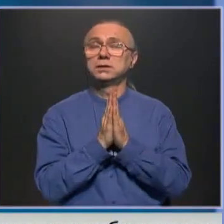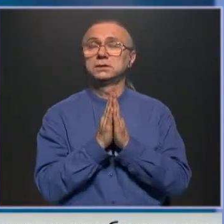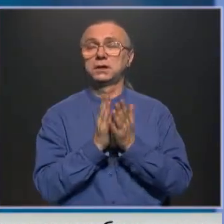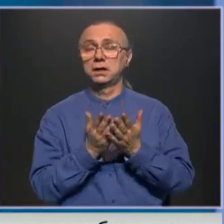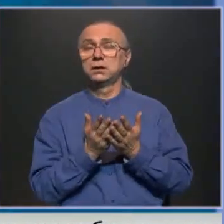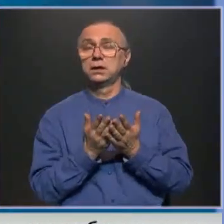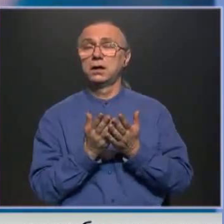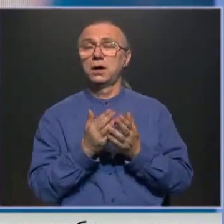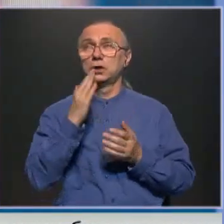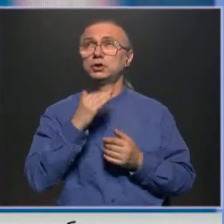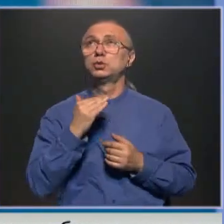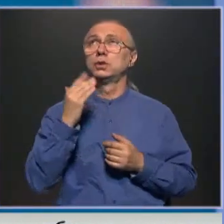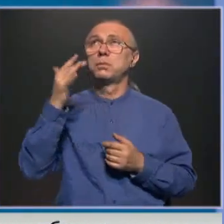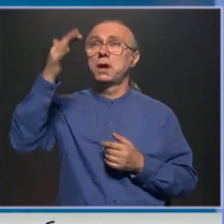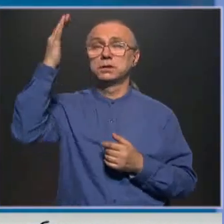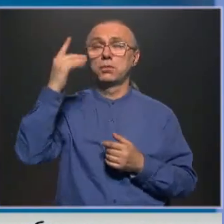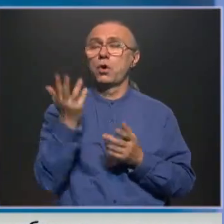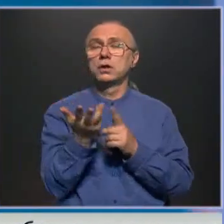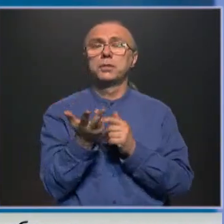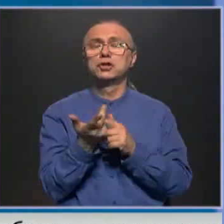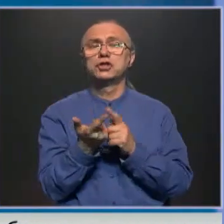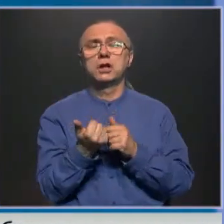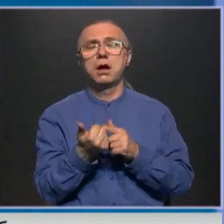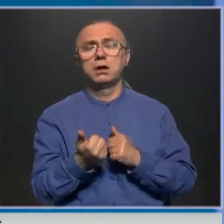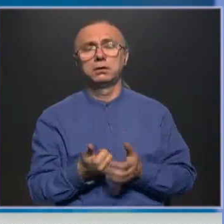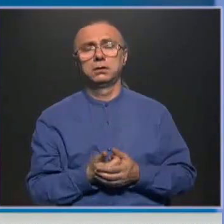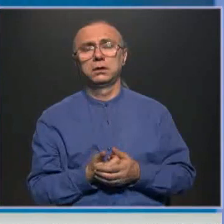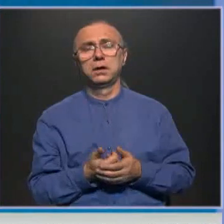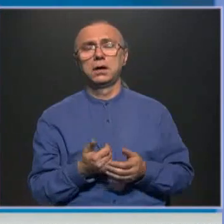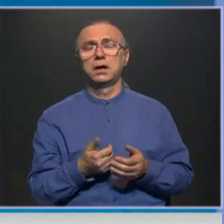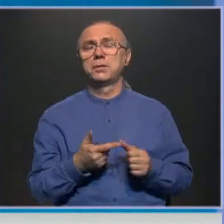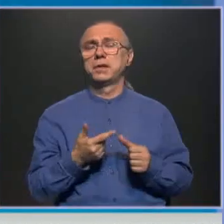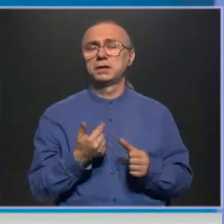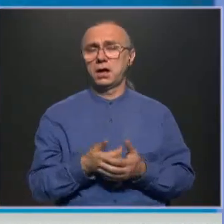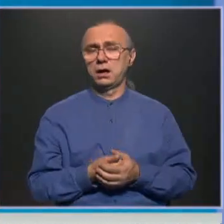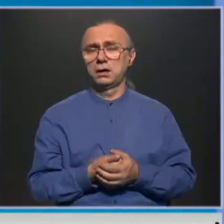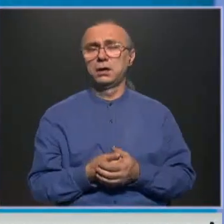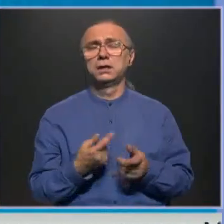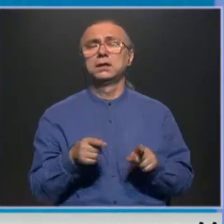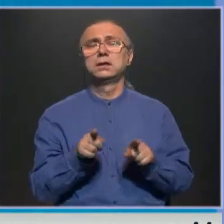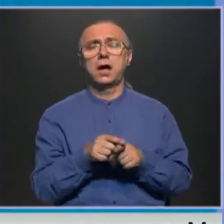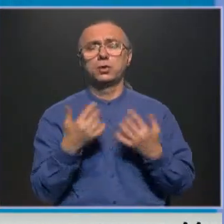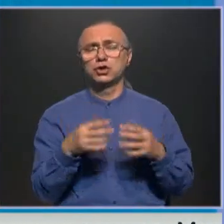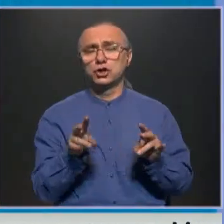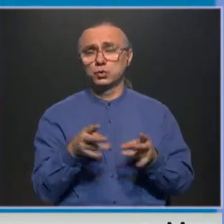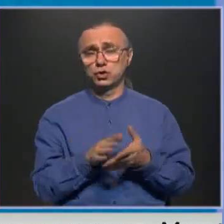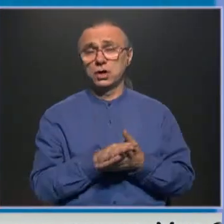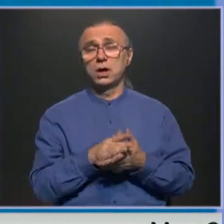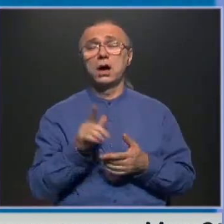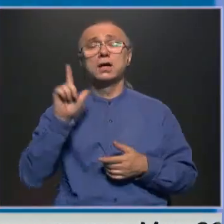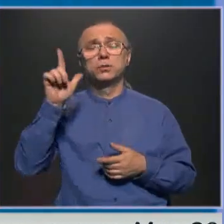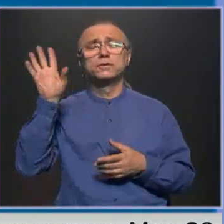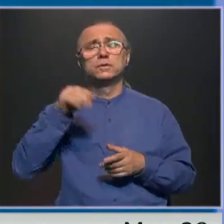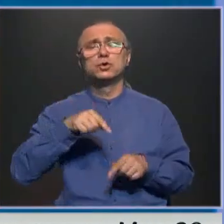Отцу Небесному. Он не перечислял вот снова список апостолов по именам. Это и так уже не нужно. Господь чувствует, Бог Отец